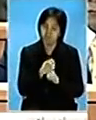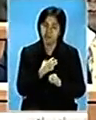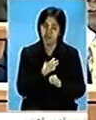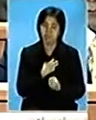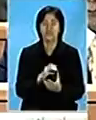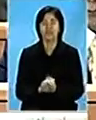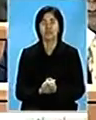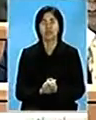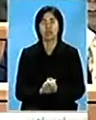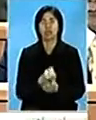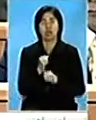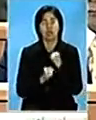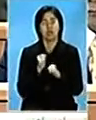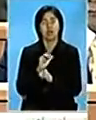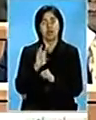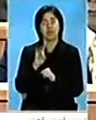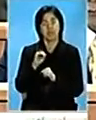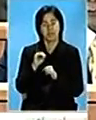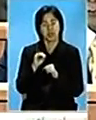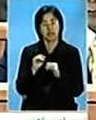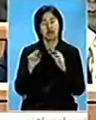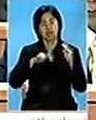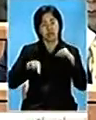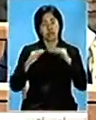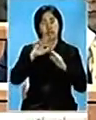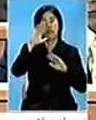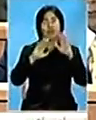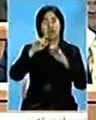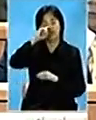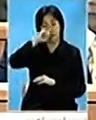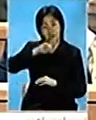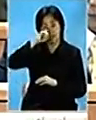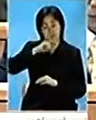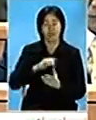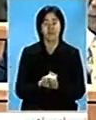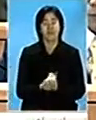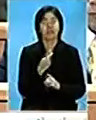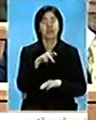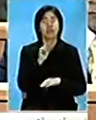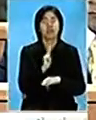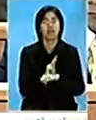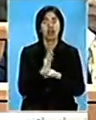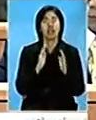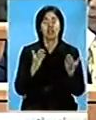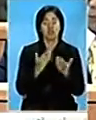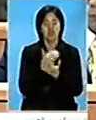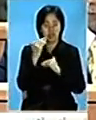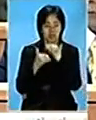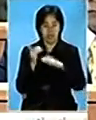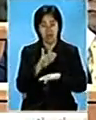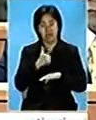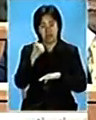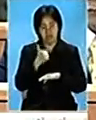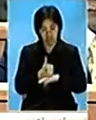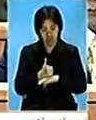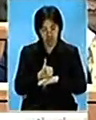ปีของระบอบประชาธิปไตยในประเทศไทยผมคิดว่าท่านประธานและตัวแทนของสภาพัฒนาทางการเมือง